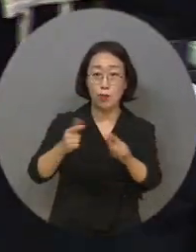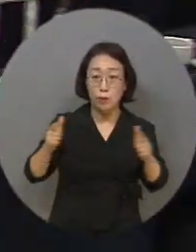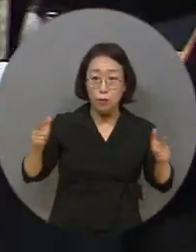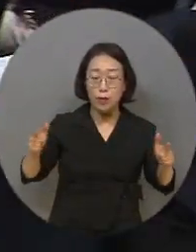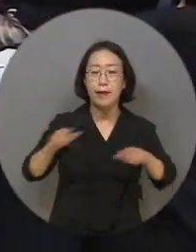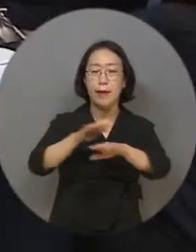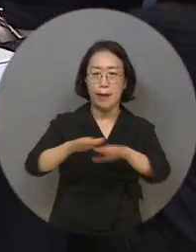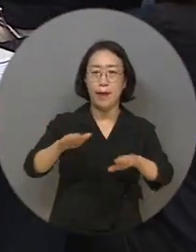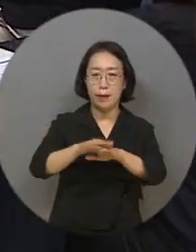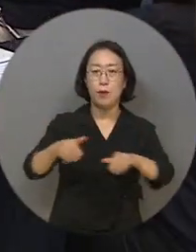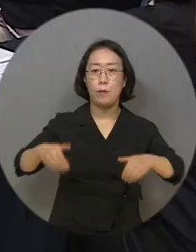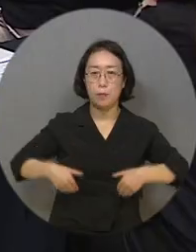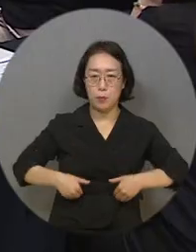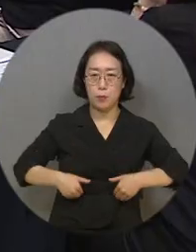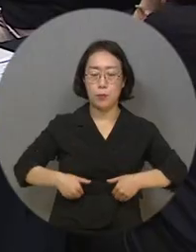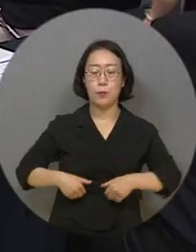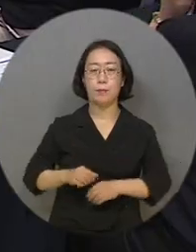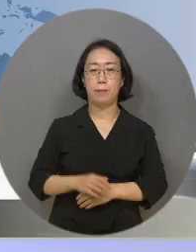할 과제입니다.